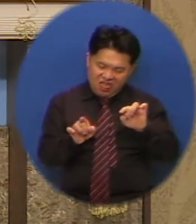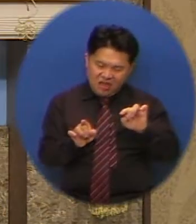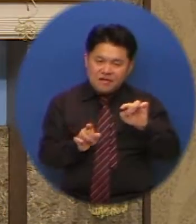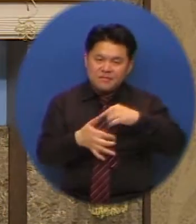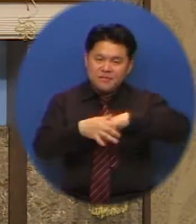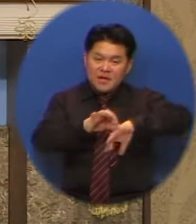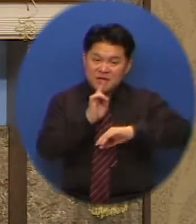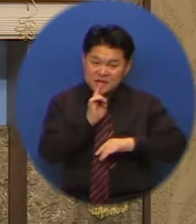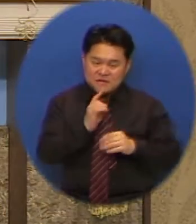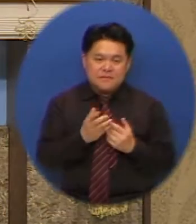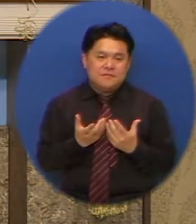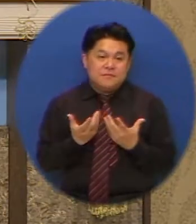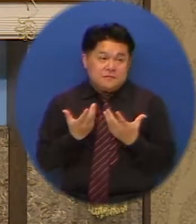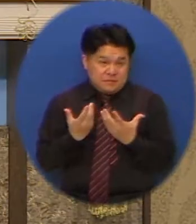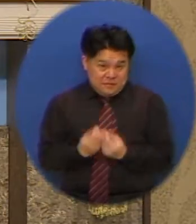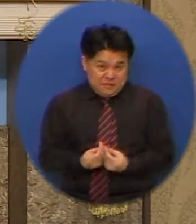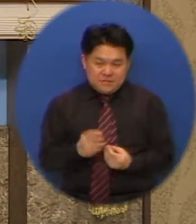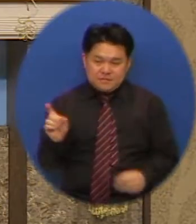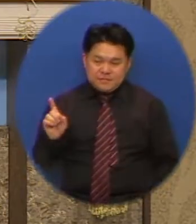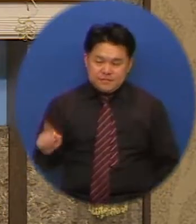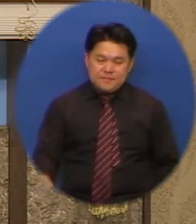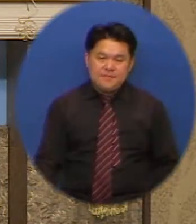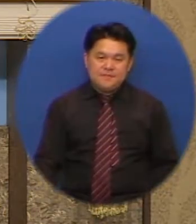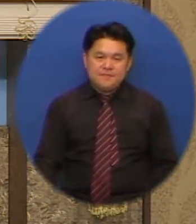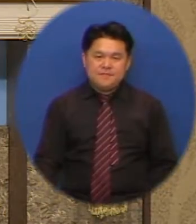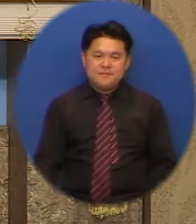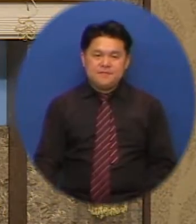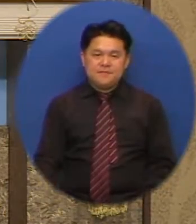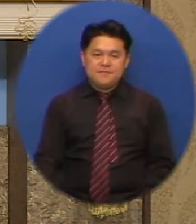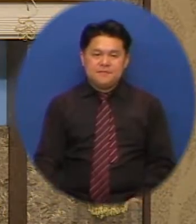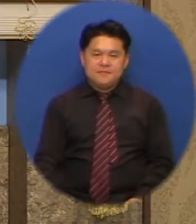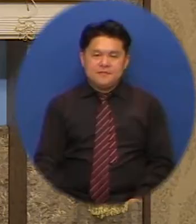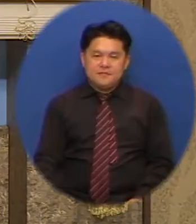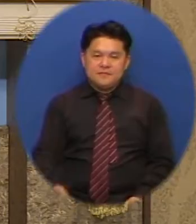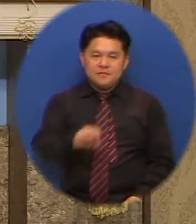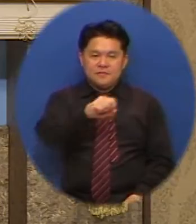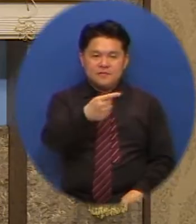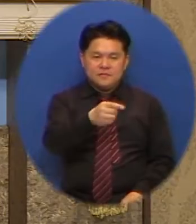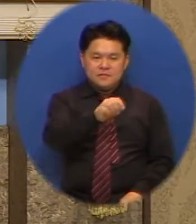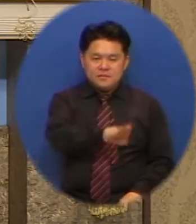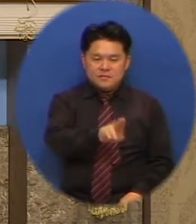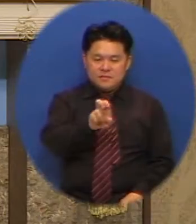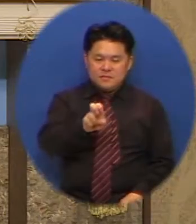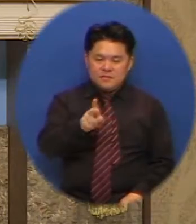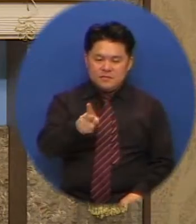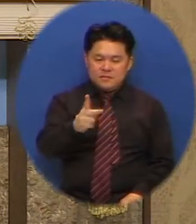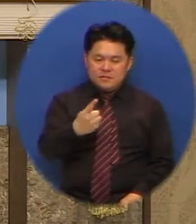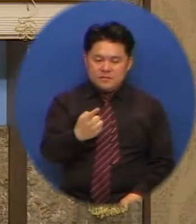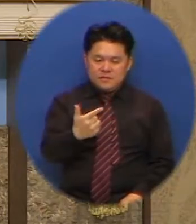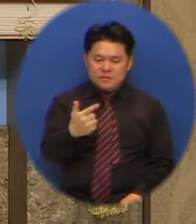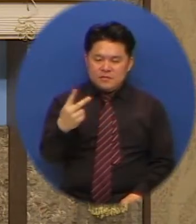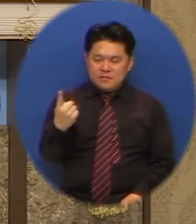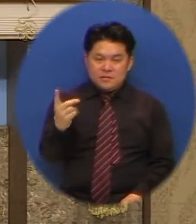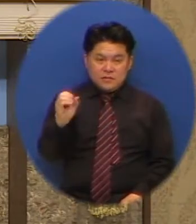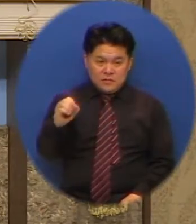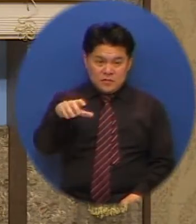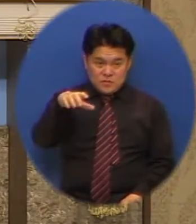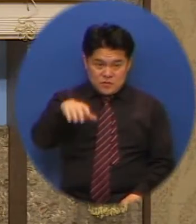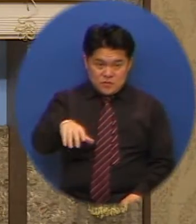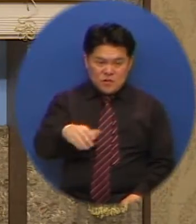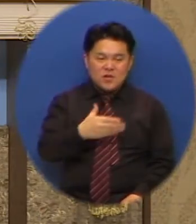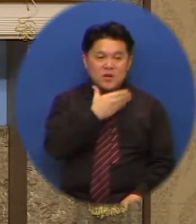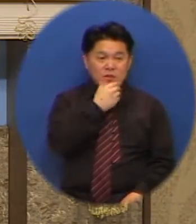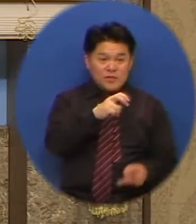이제 대표적인 이제 예를 들으면은 지금 이제 읍면동 복지 허브와 읍면동 복지 센터 그래서 네. 이제